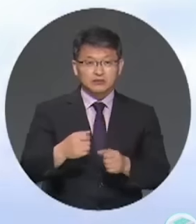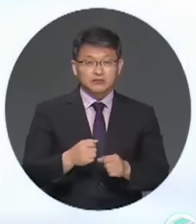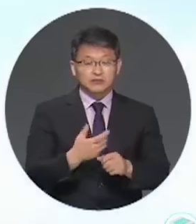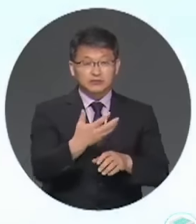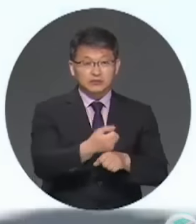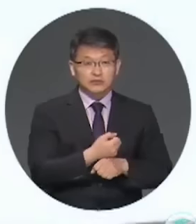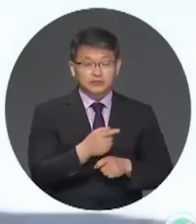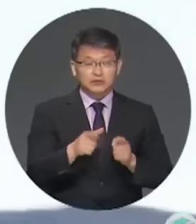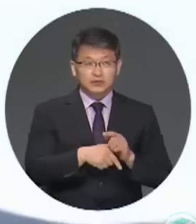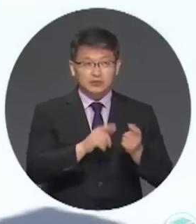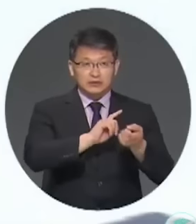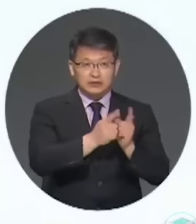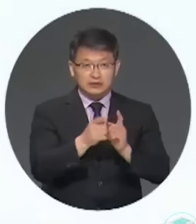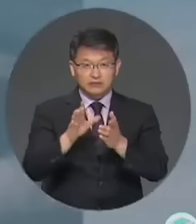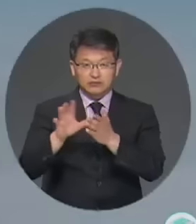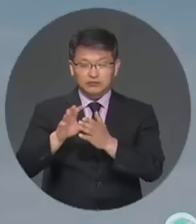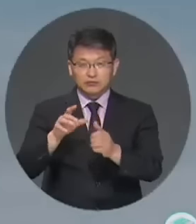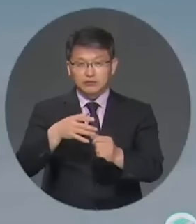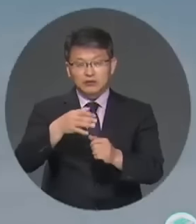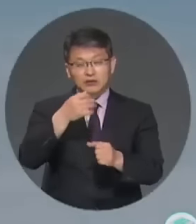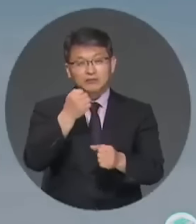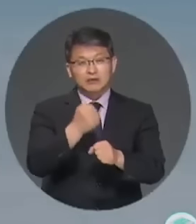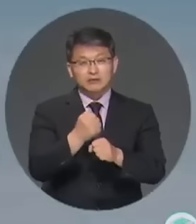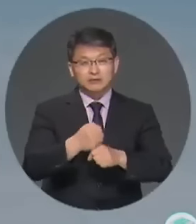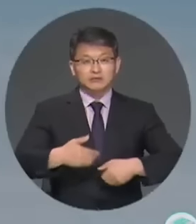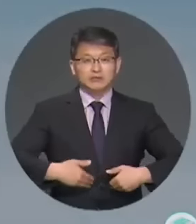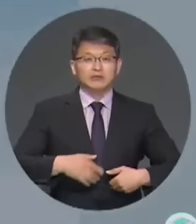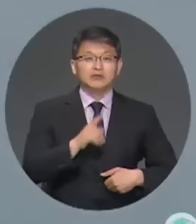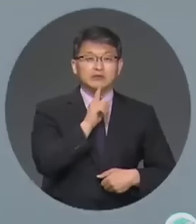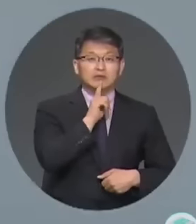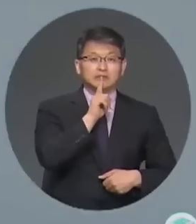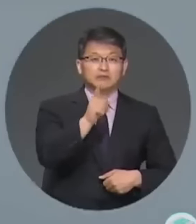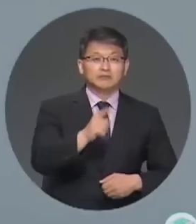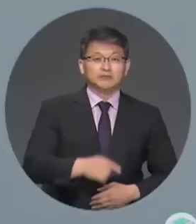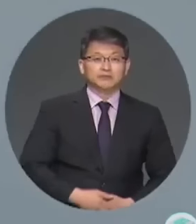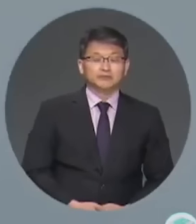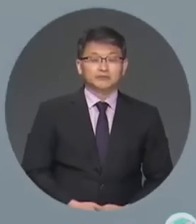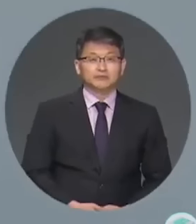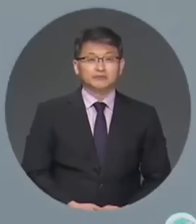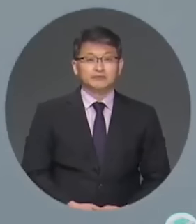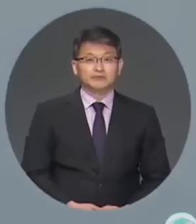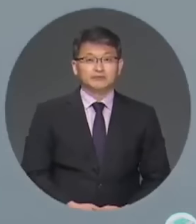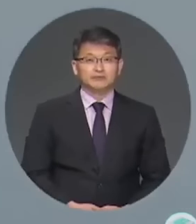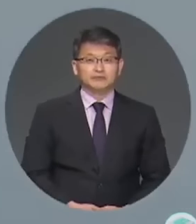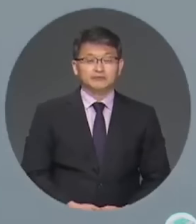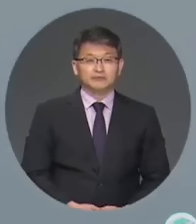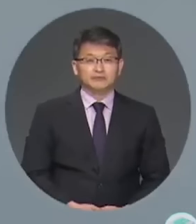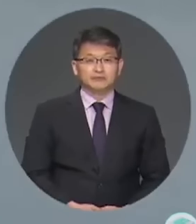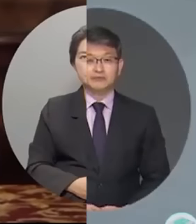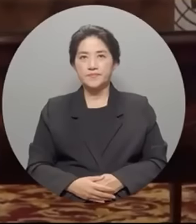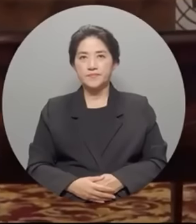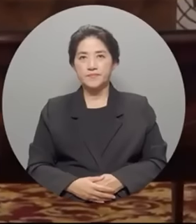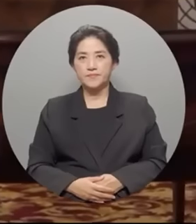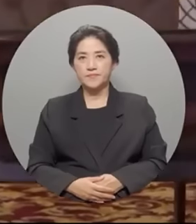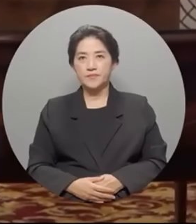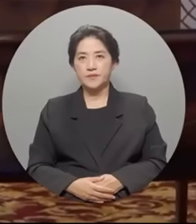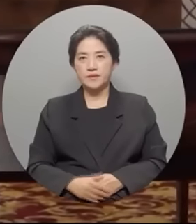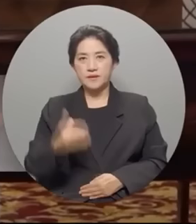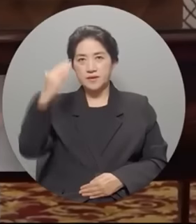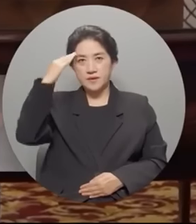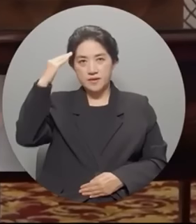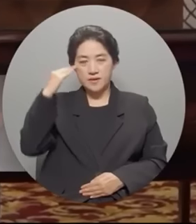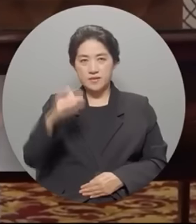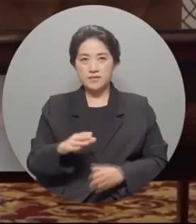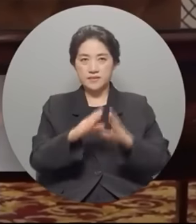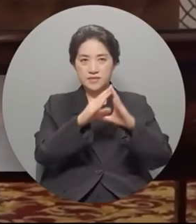동시에 대체재 개발도 병행해야 한다고 강조합니다. MBC 뉴스 정영민입니다. 우리나라가